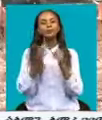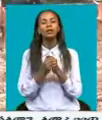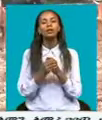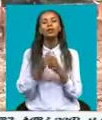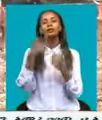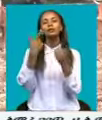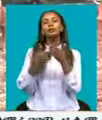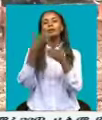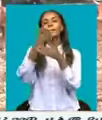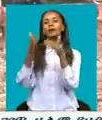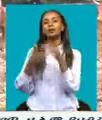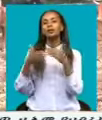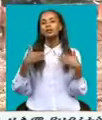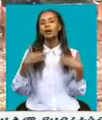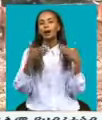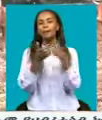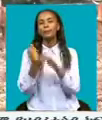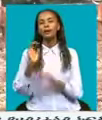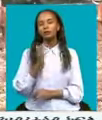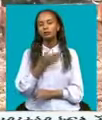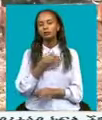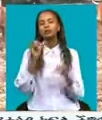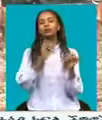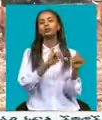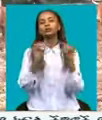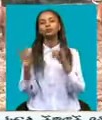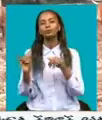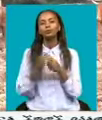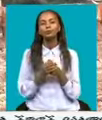ስለዚህ በየደረጃው ያለ አመራራችን እንደዚሁም